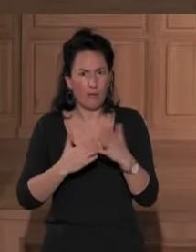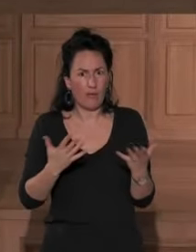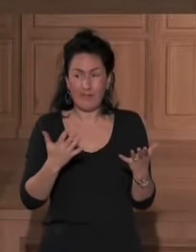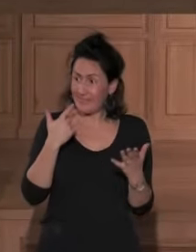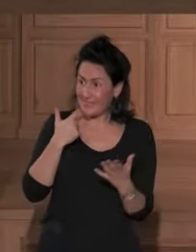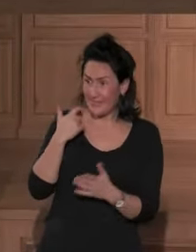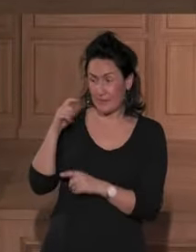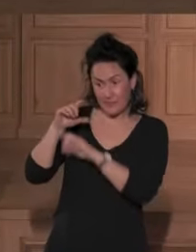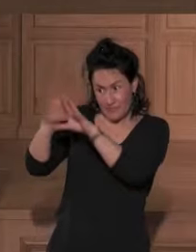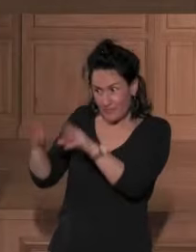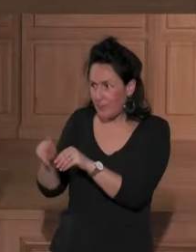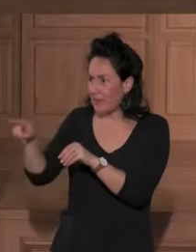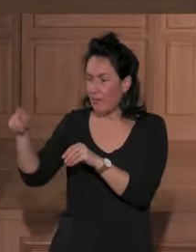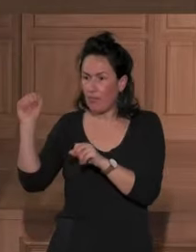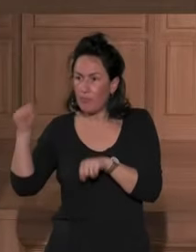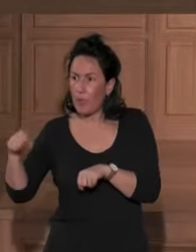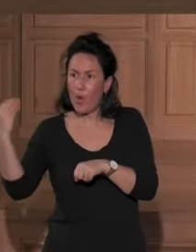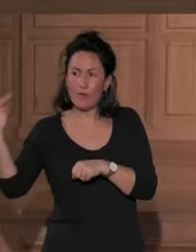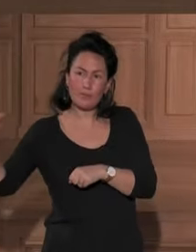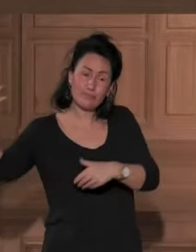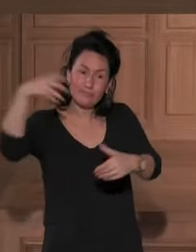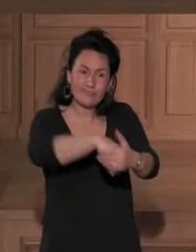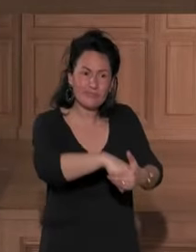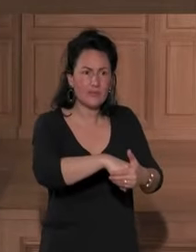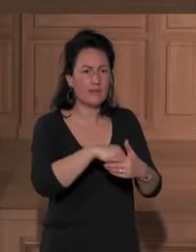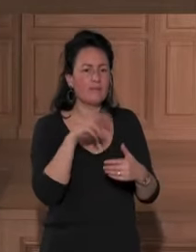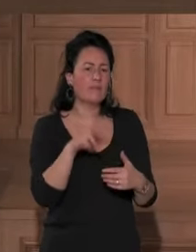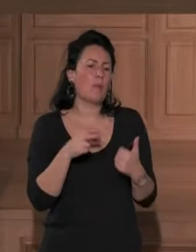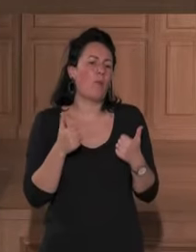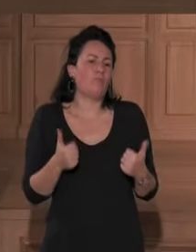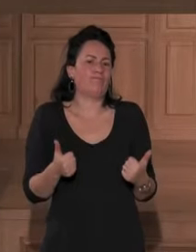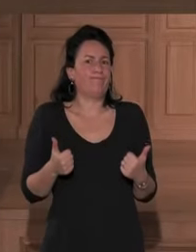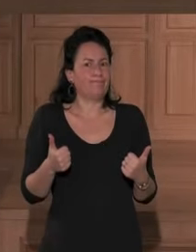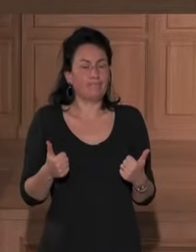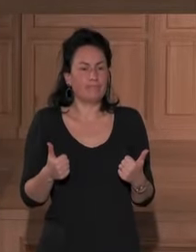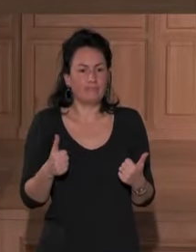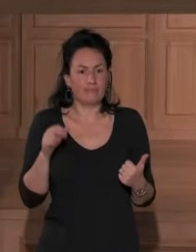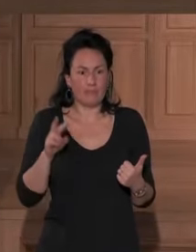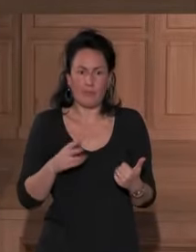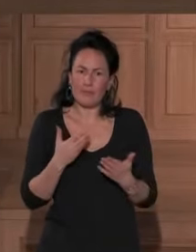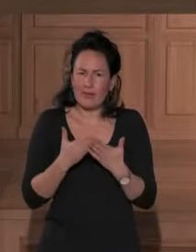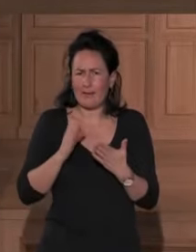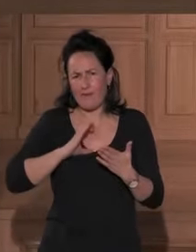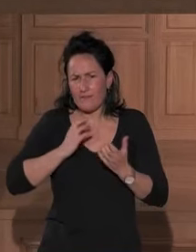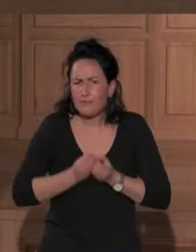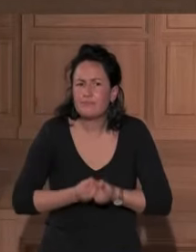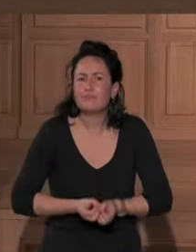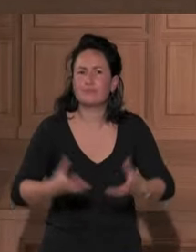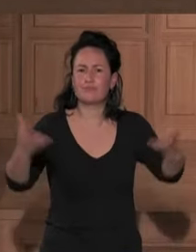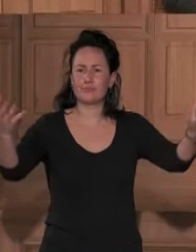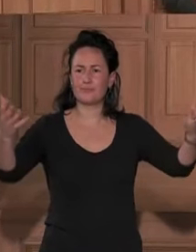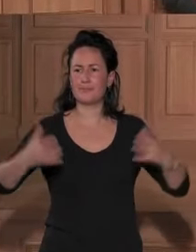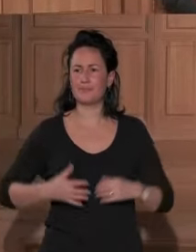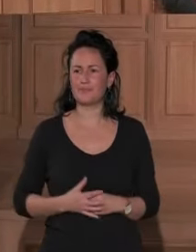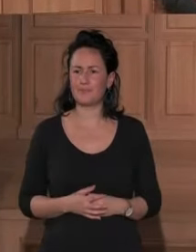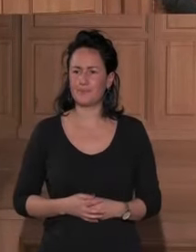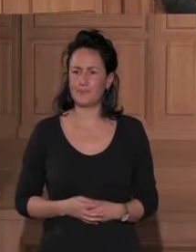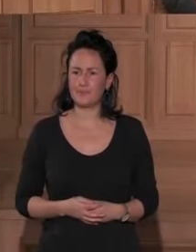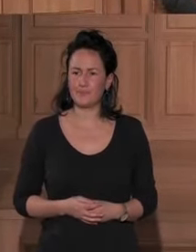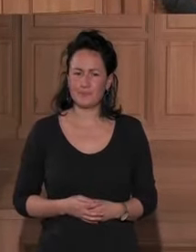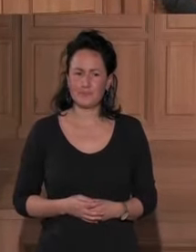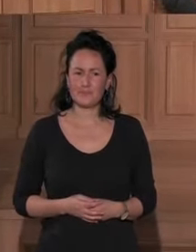enfants, qui sont dans cette unité-là. Et ça c'est top. Ça qui se développe. Bon,